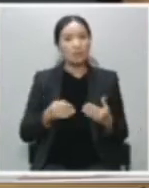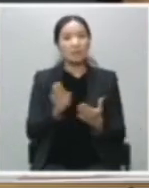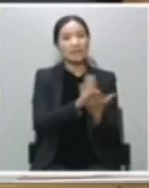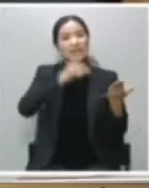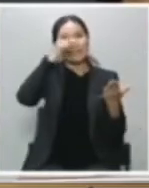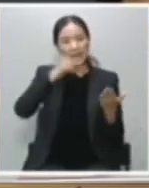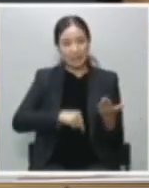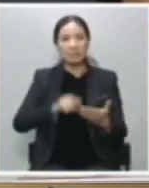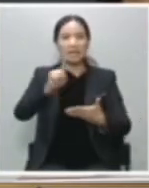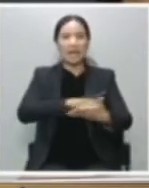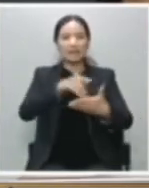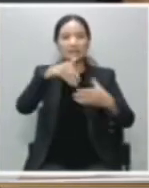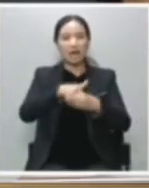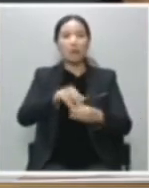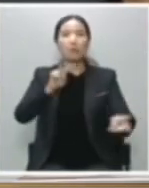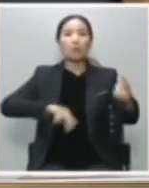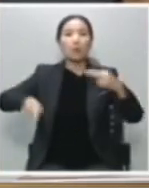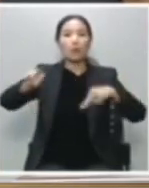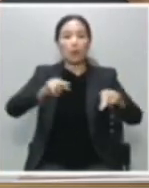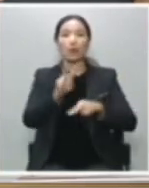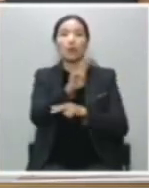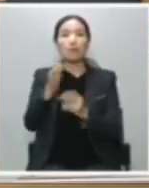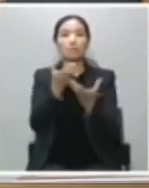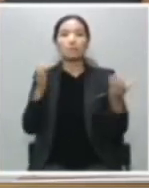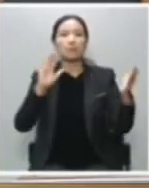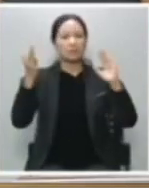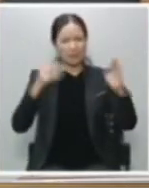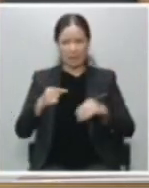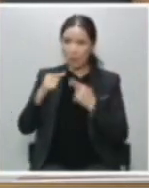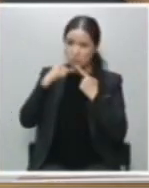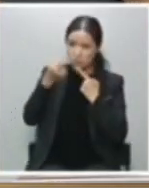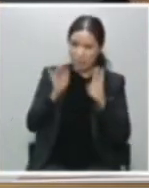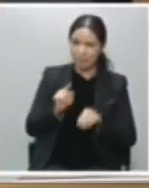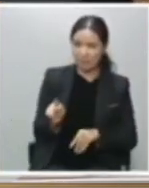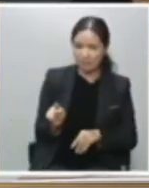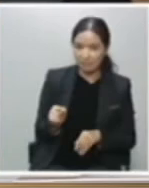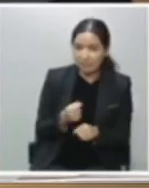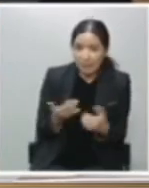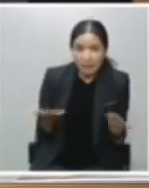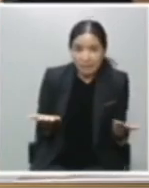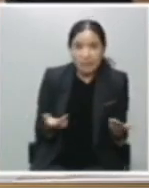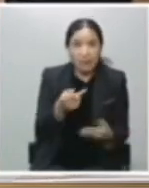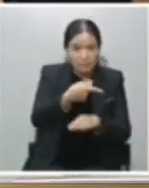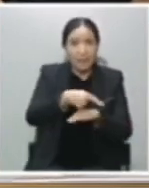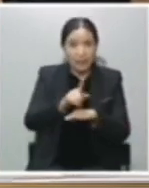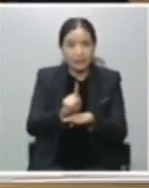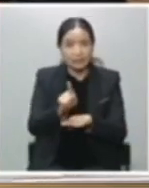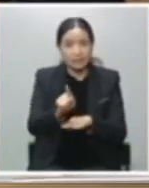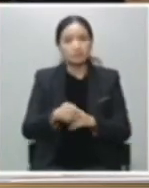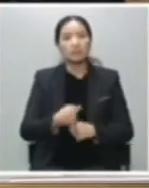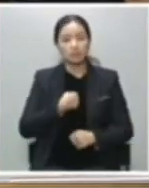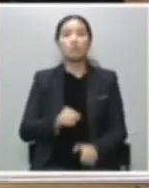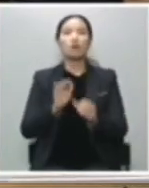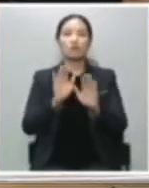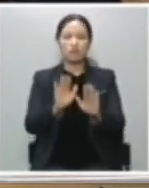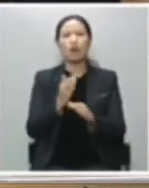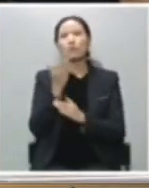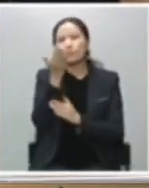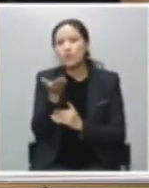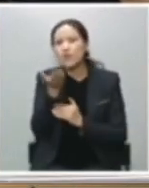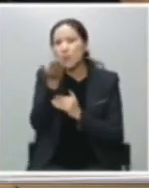บประชาธิปไตยเอ๊พูดอย่างนี้ยังไงประธานฉะนั้นผมฝากเพื่อนครับวิงว